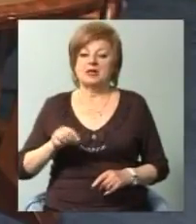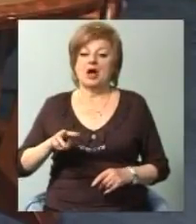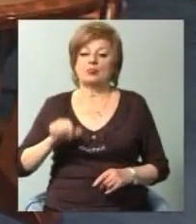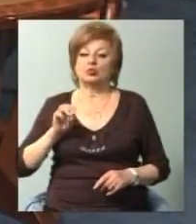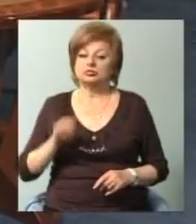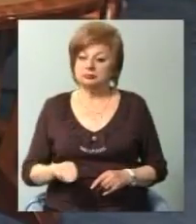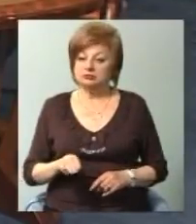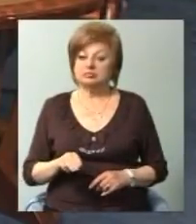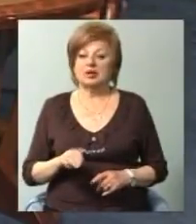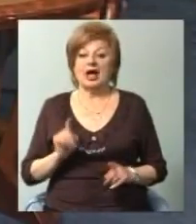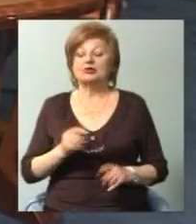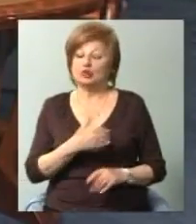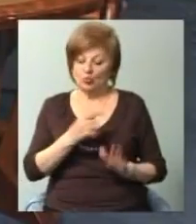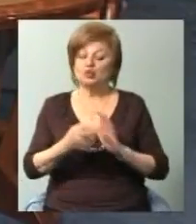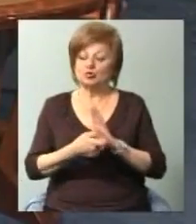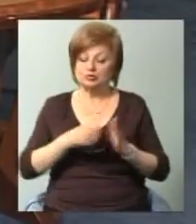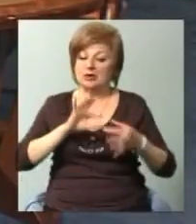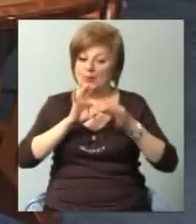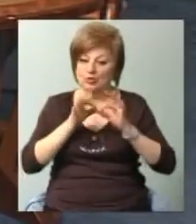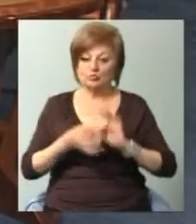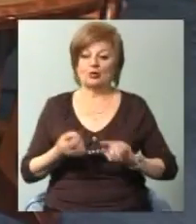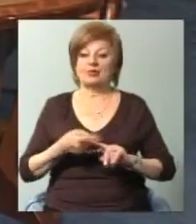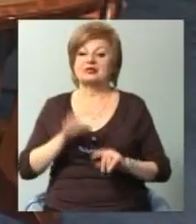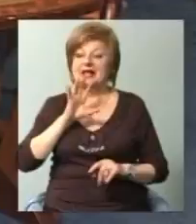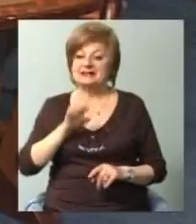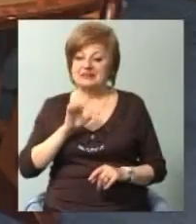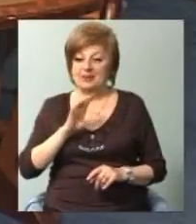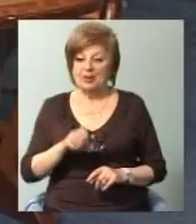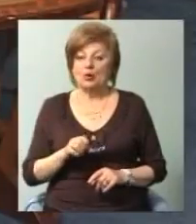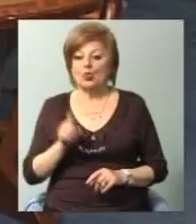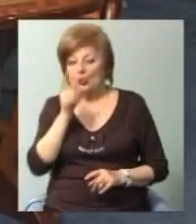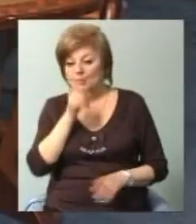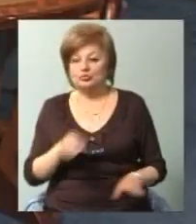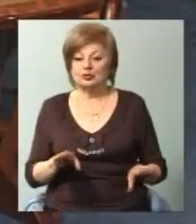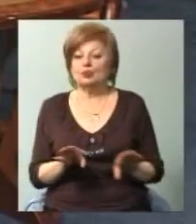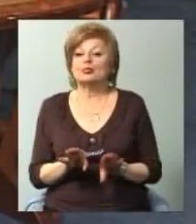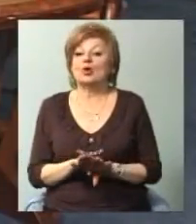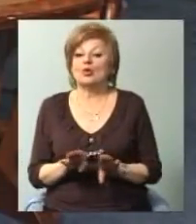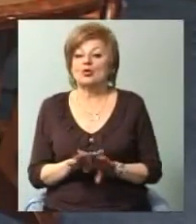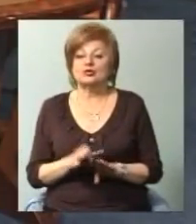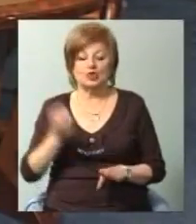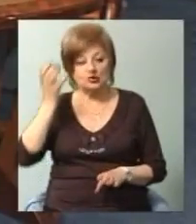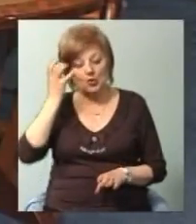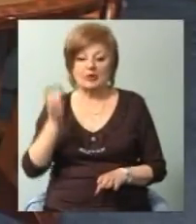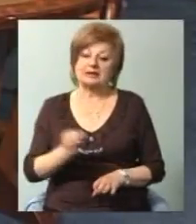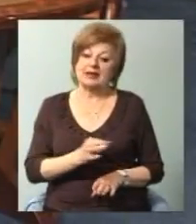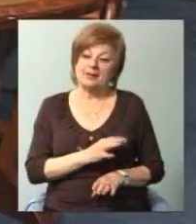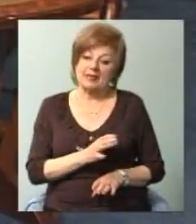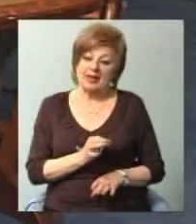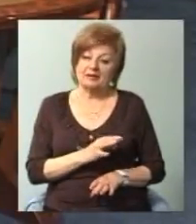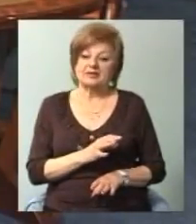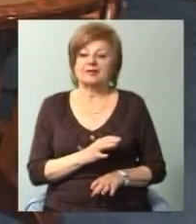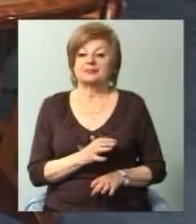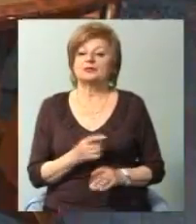А чи хотів би дізнатися про цього собачку? Що це за собачка? Я тобі підскажу, що він трішки схожий на хаскі. Він також чорно-білий, але трішки